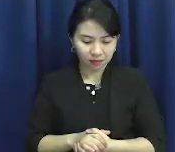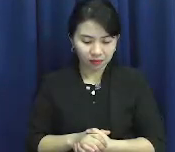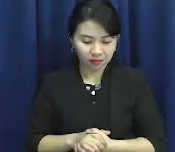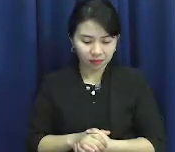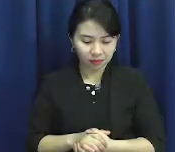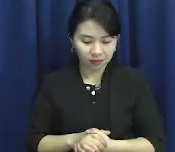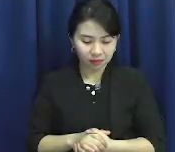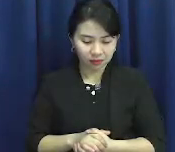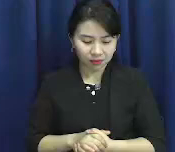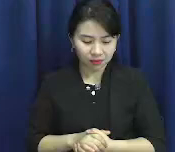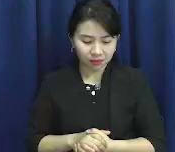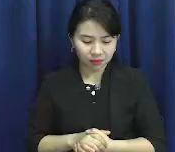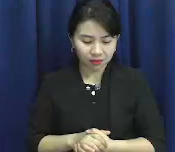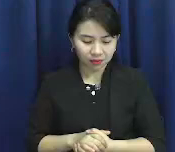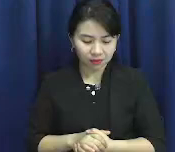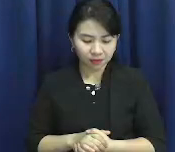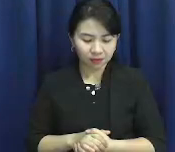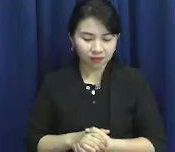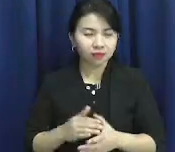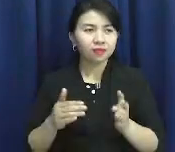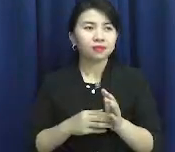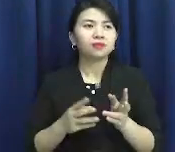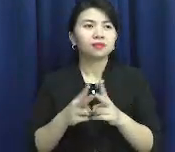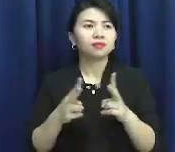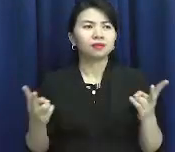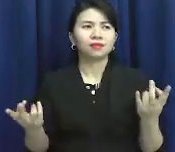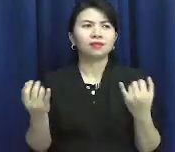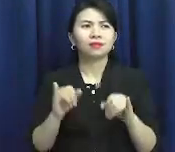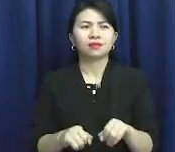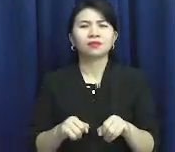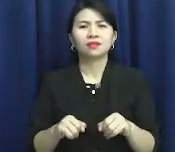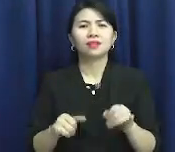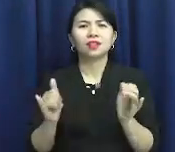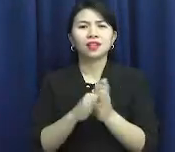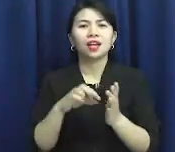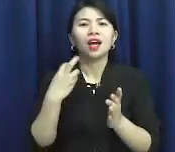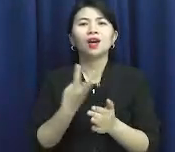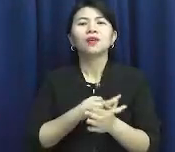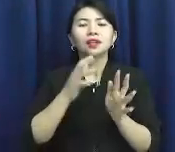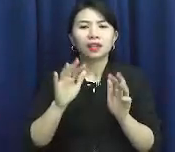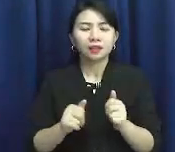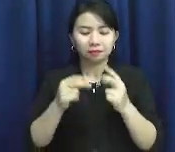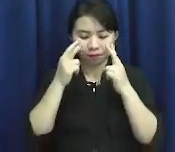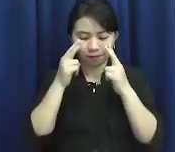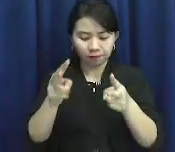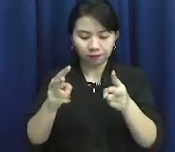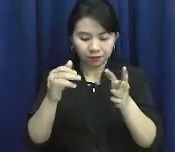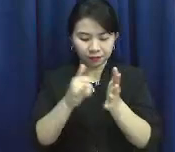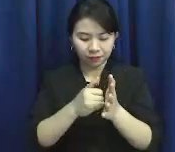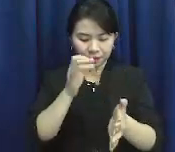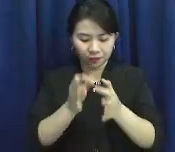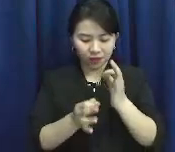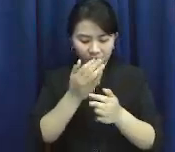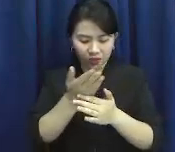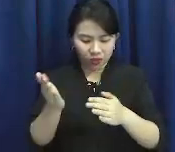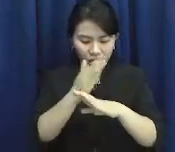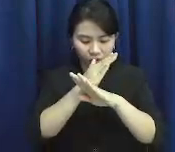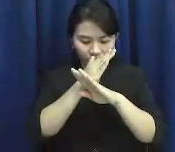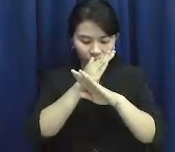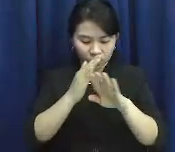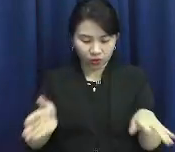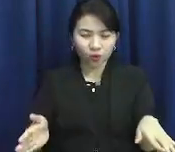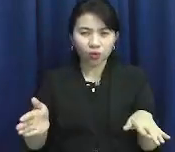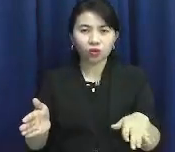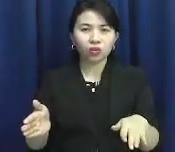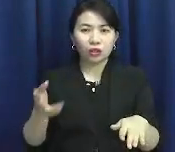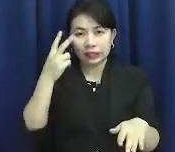alam niyo, mga kapatid, it is very important na makita po natin yan. Kasi alam niyo, kapag hindi niyo po nakita yung ganyang klaseng